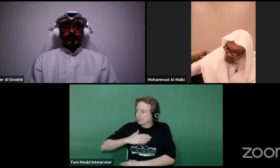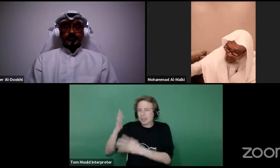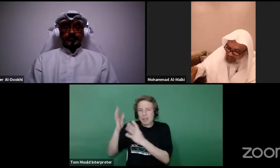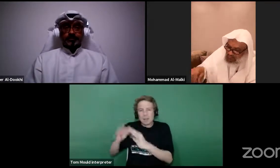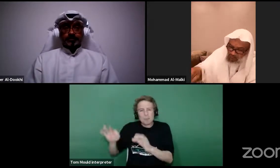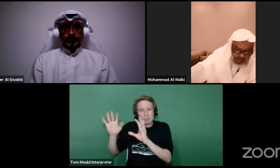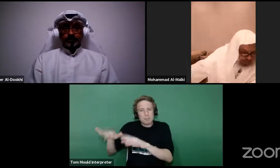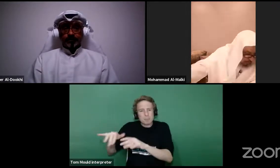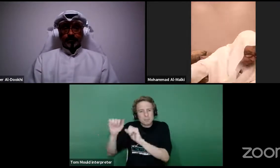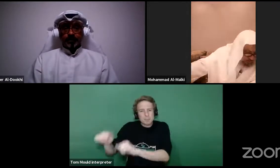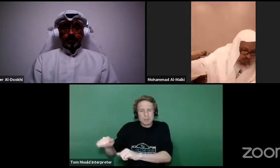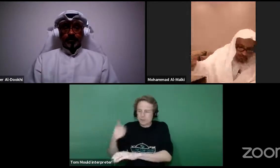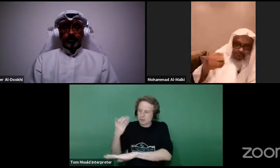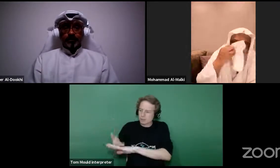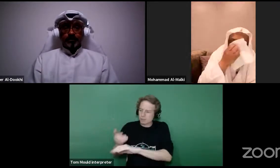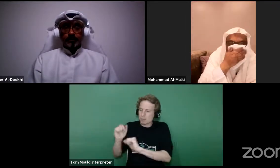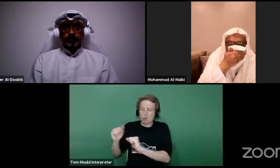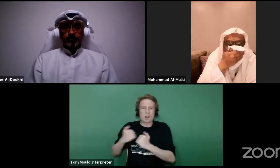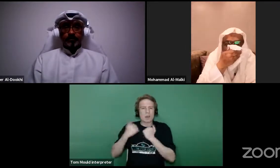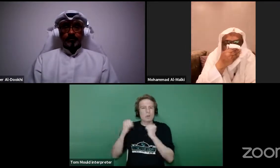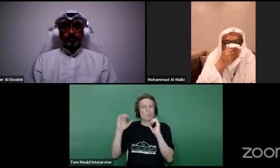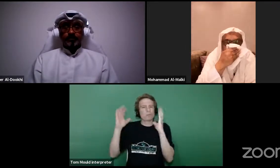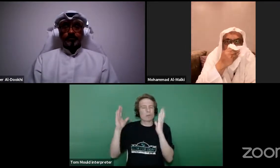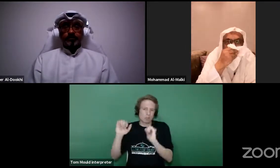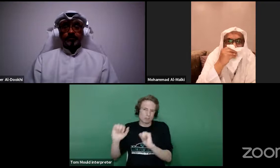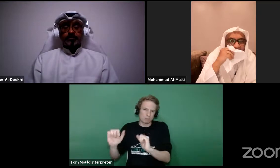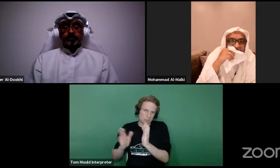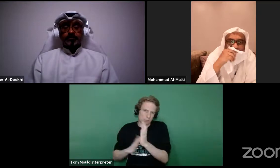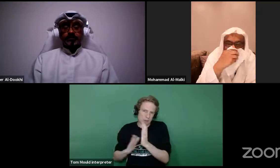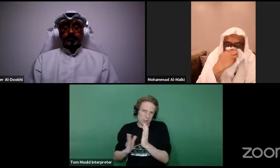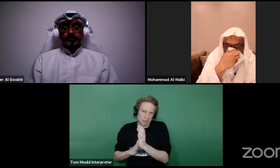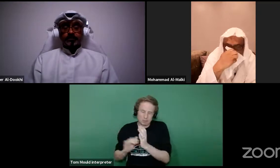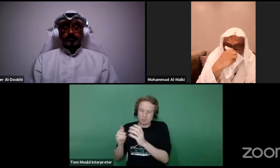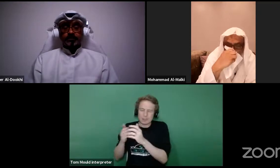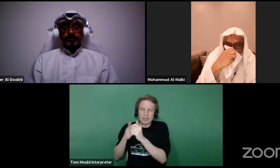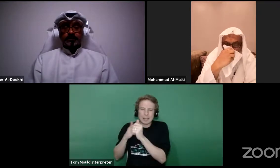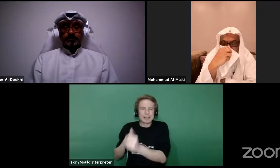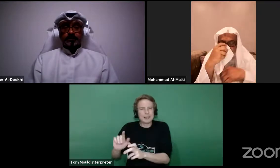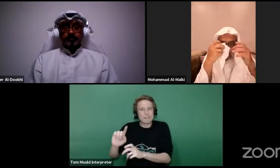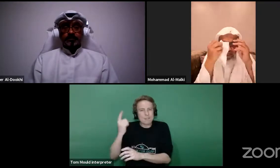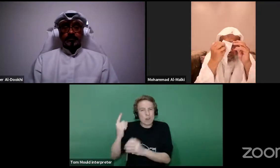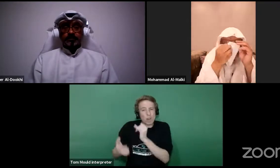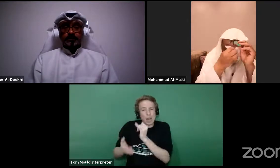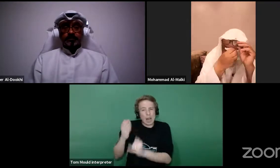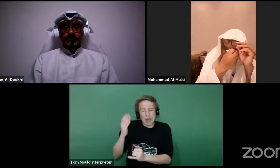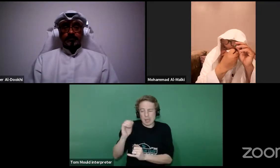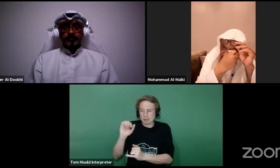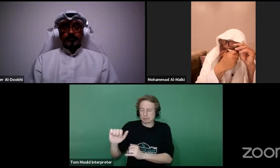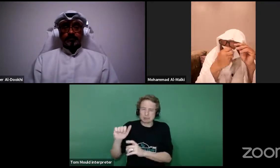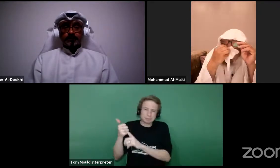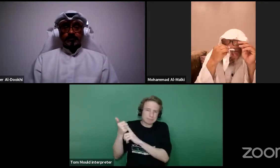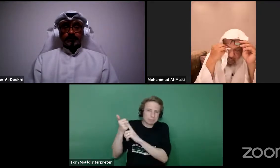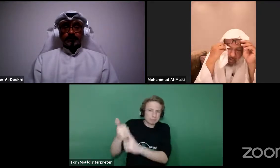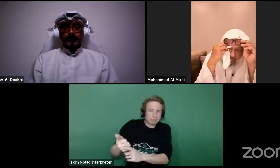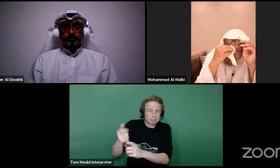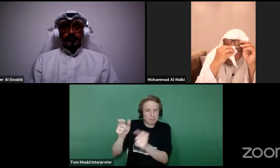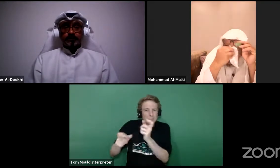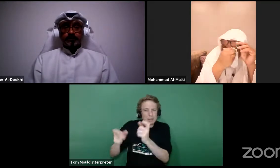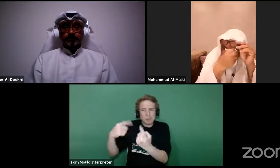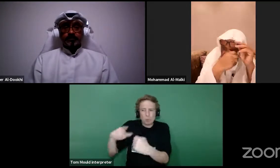the leader of the first and the last, the one who gives the intercessor to those who seek the